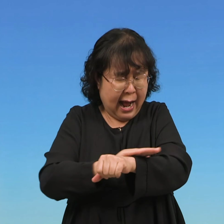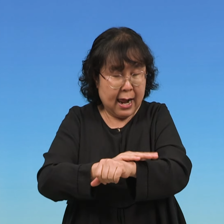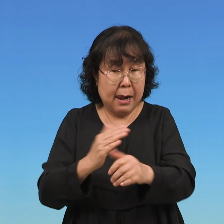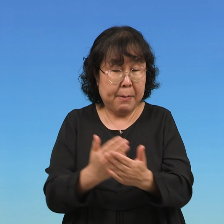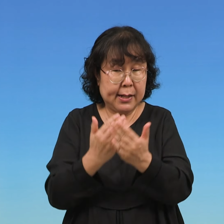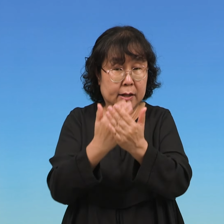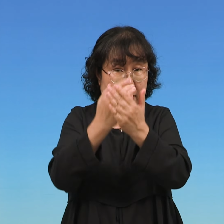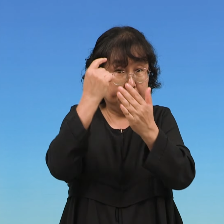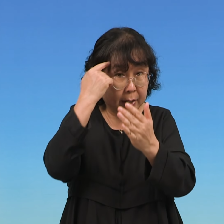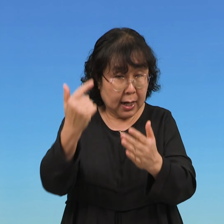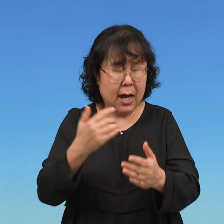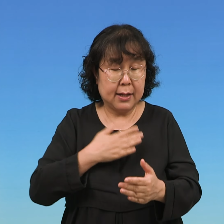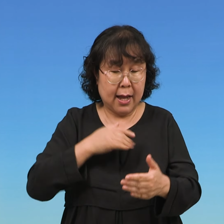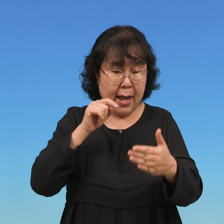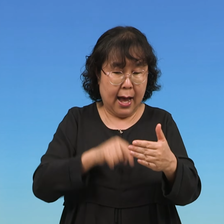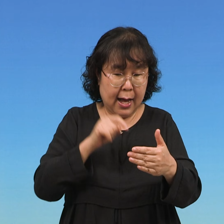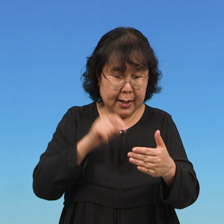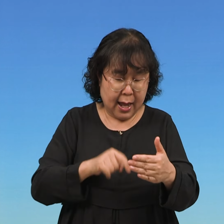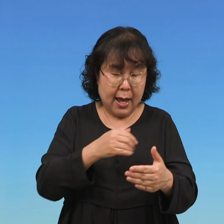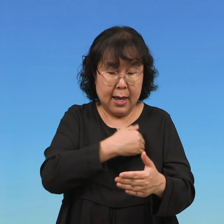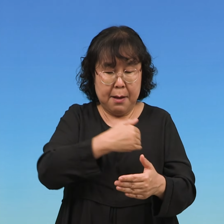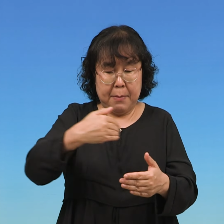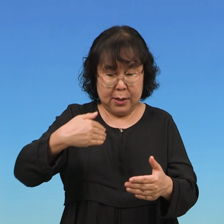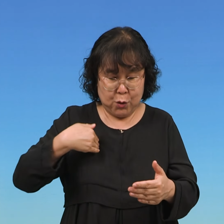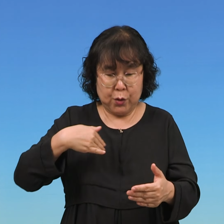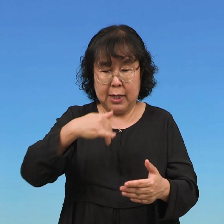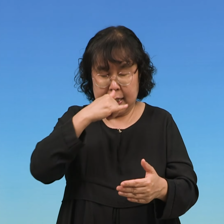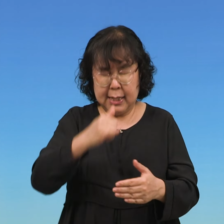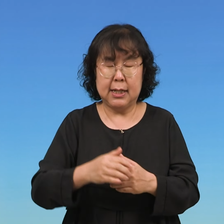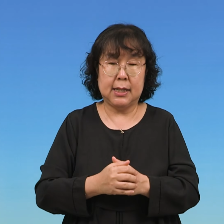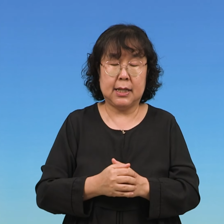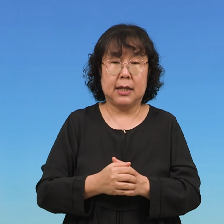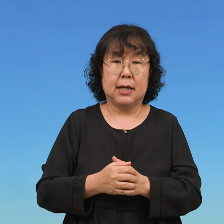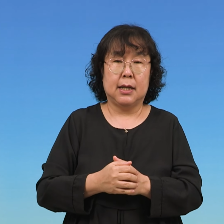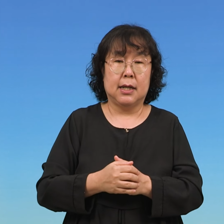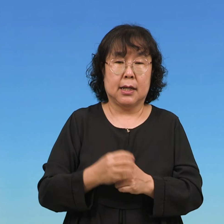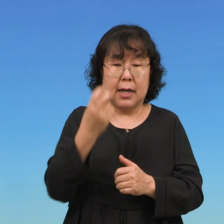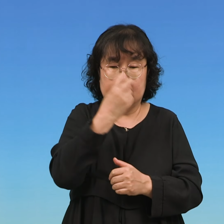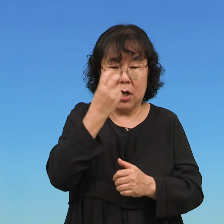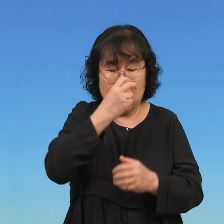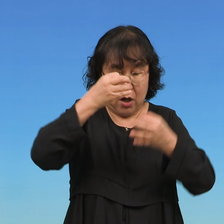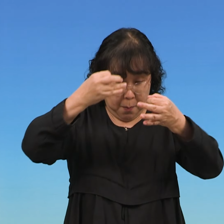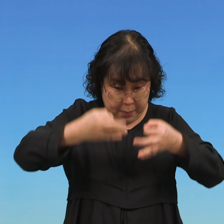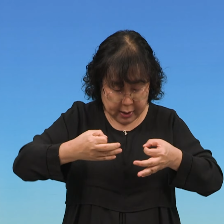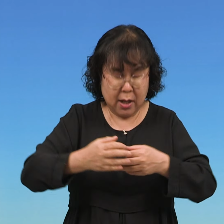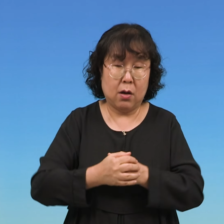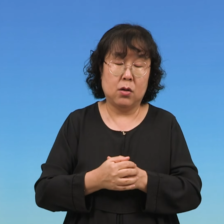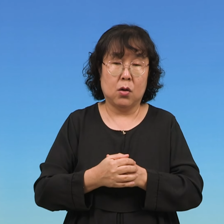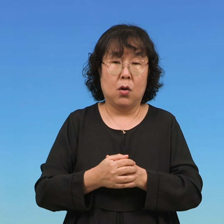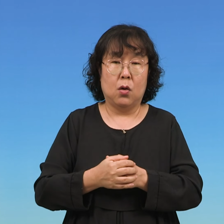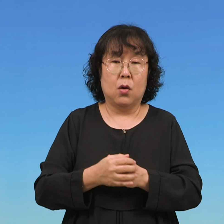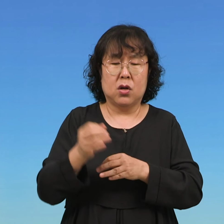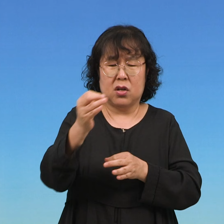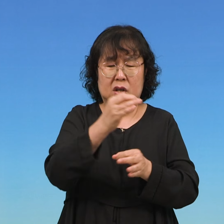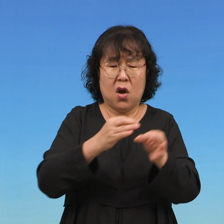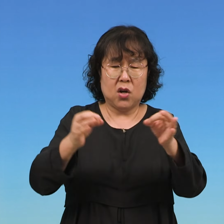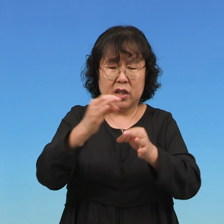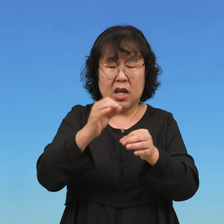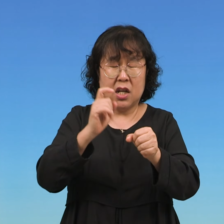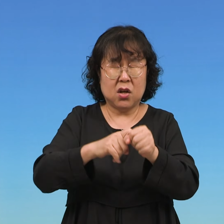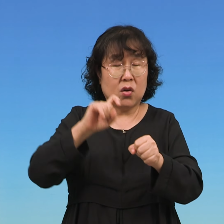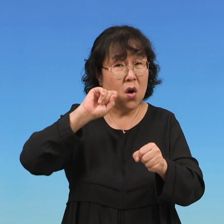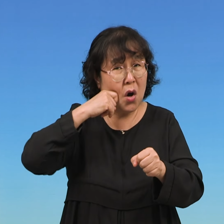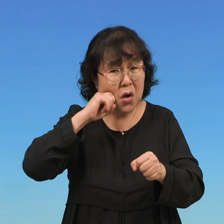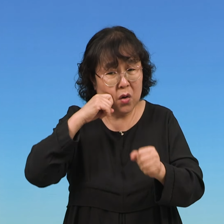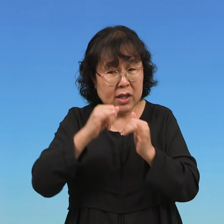거예요 점검하세요 경제적으로 너무너무 어려워지는 계세요 막이 인내의 한계의 다달을 정도로